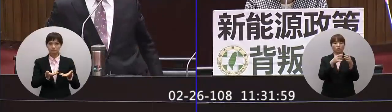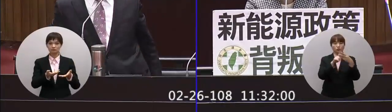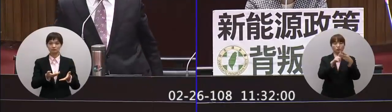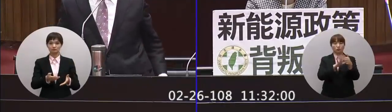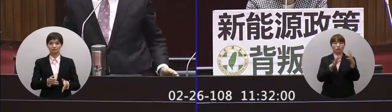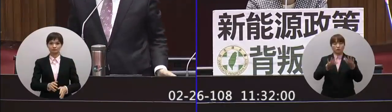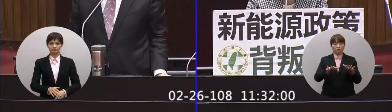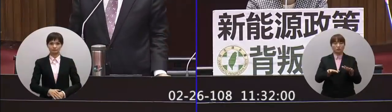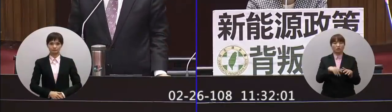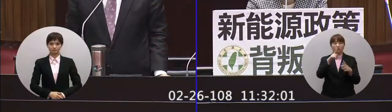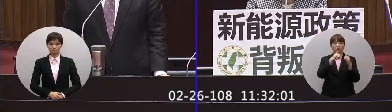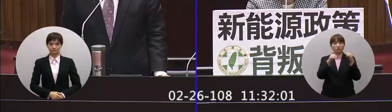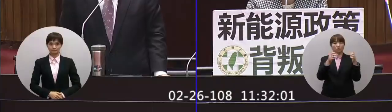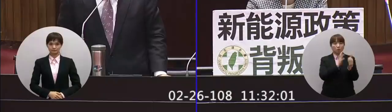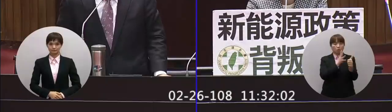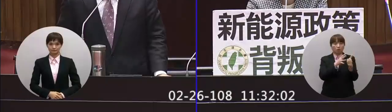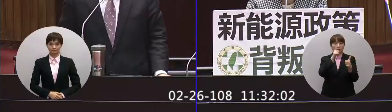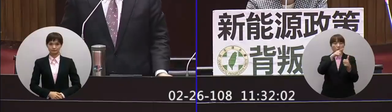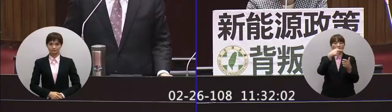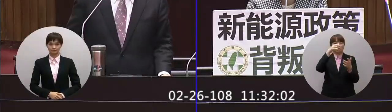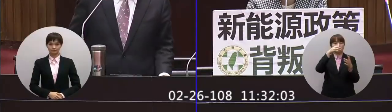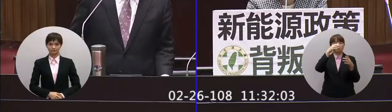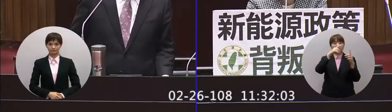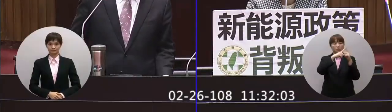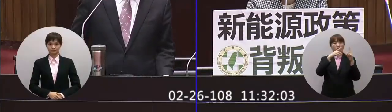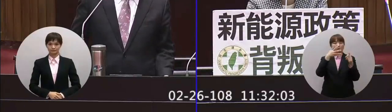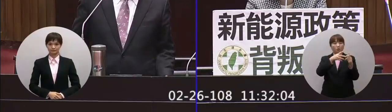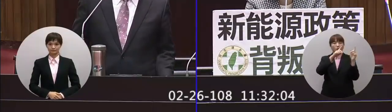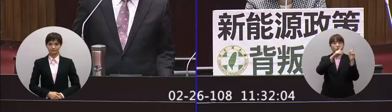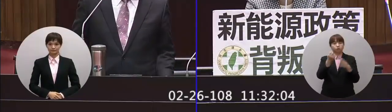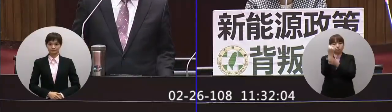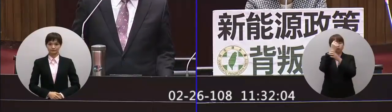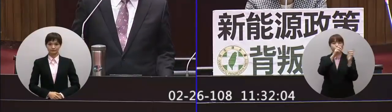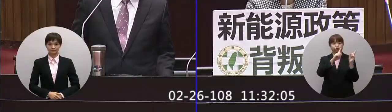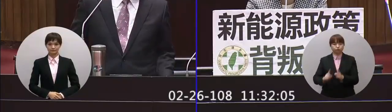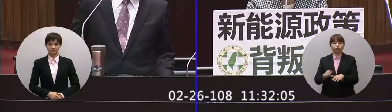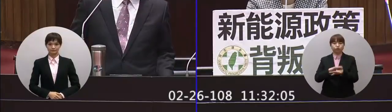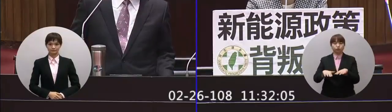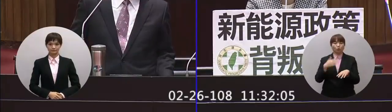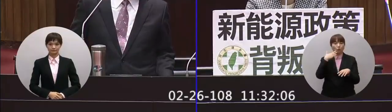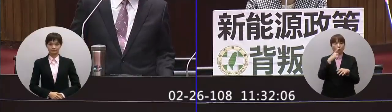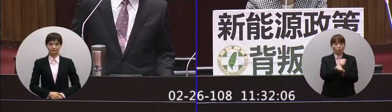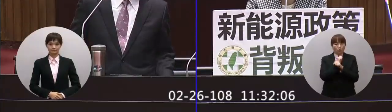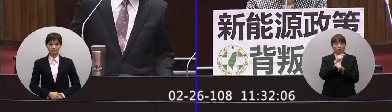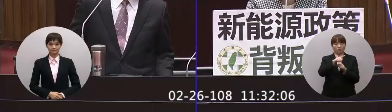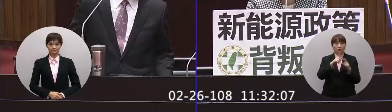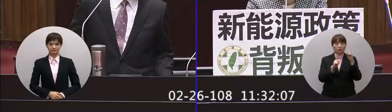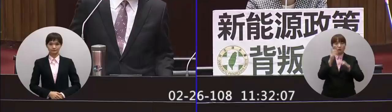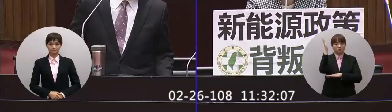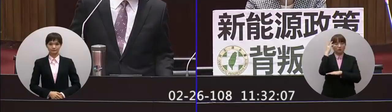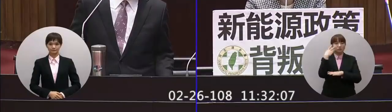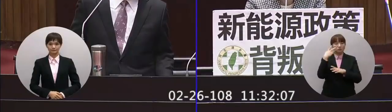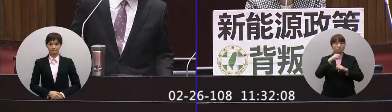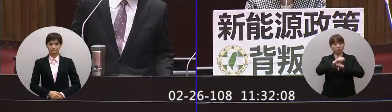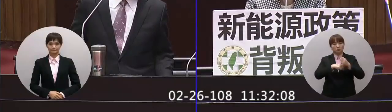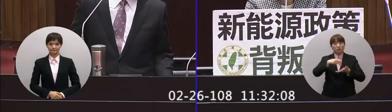告，目前你的民调的低不是最低，只会更低。请您注意，您这样子的一个比较是政治动作